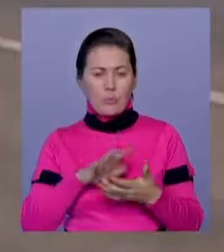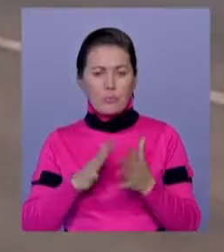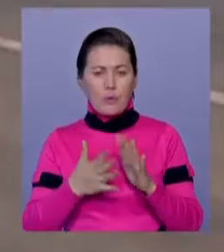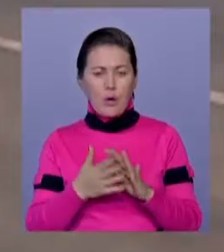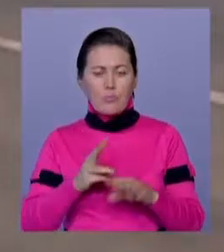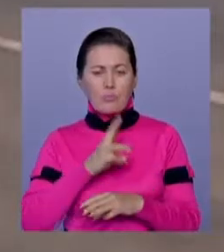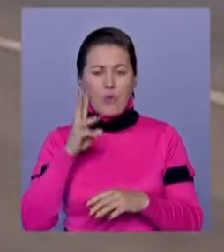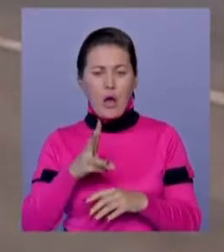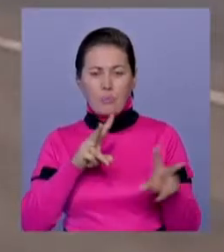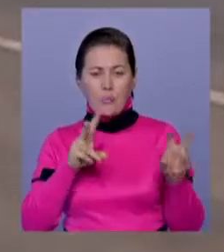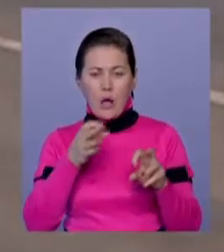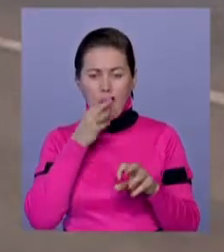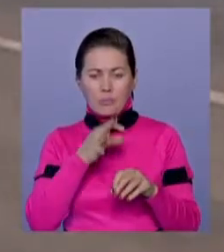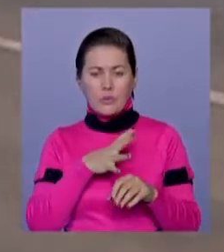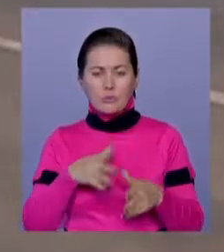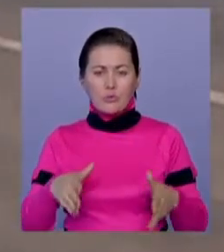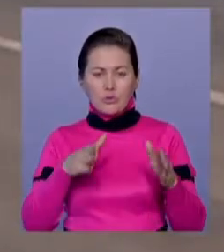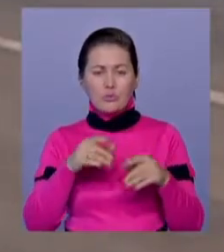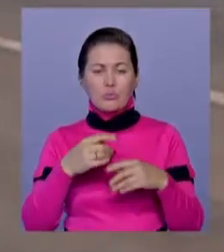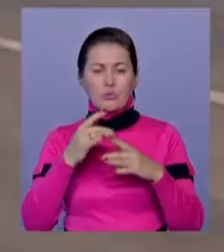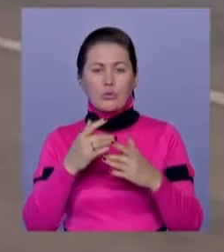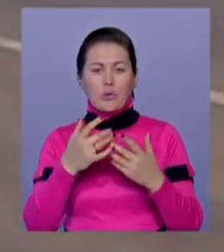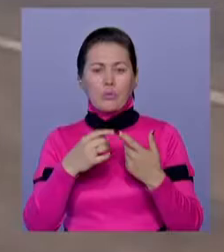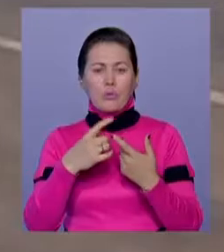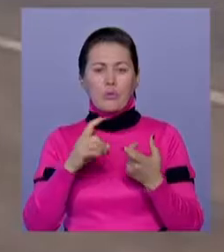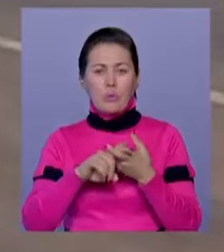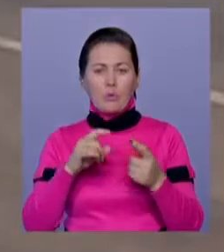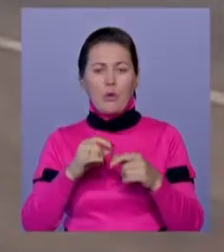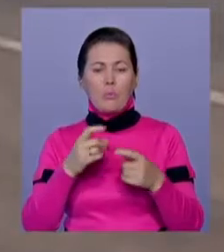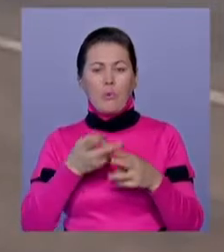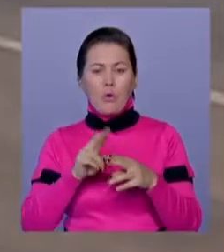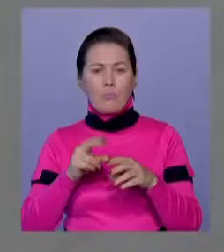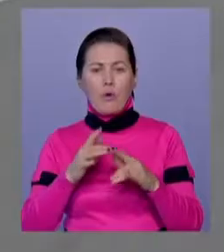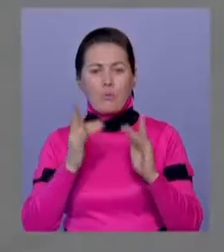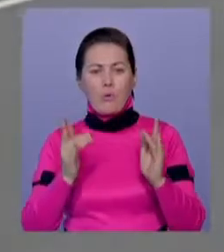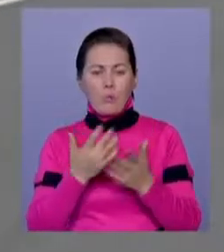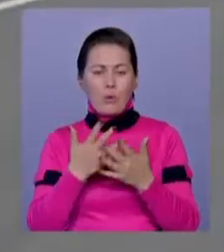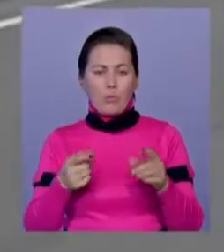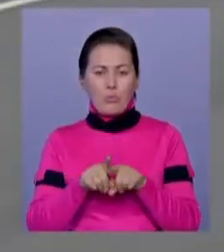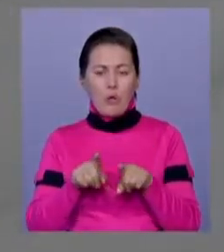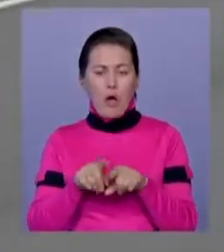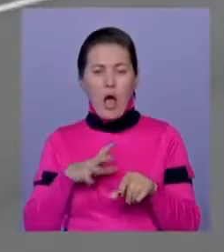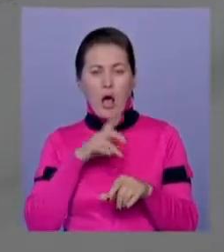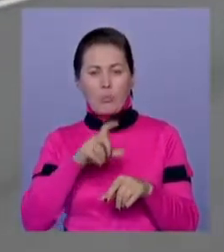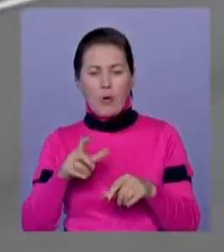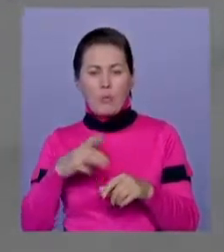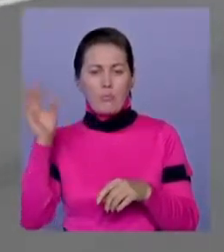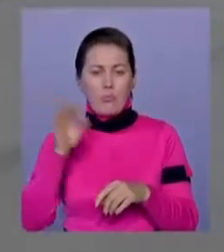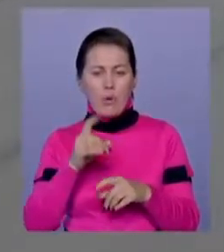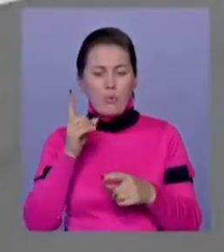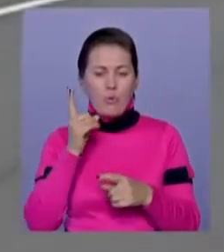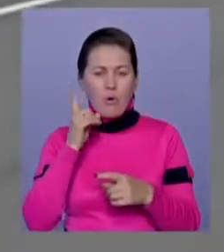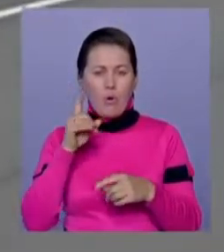жасалып жатқанын атап өтті. Жол айрықтары салынып, жолдар жөнделіп, бір жақты қозғалыс енгізіліп, адамдардың мобильділігі